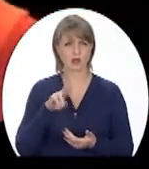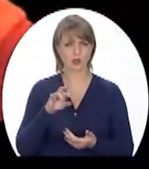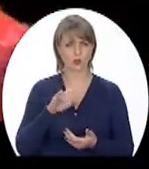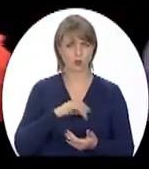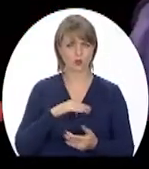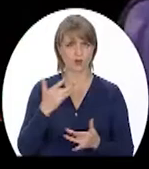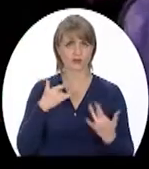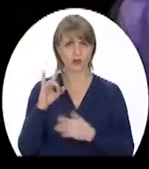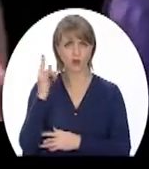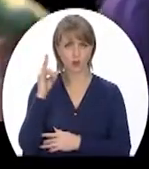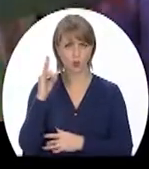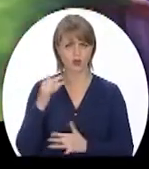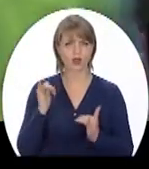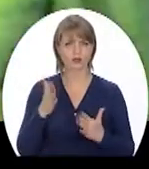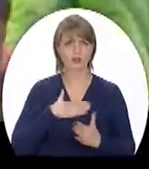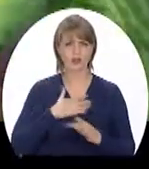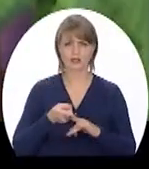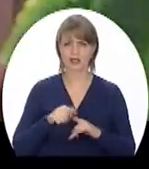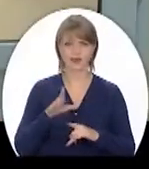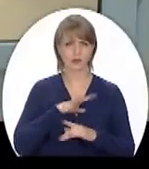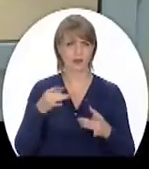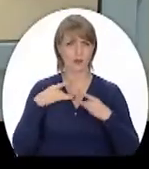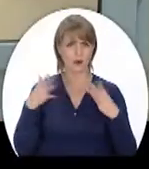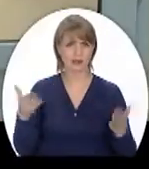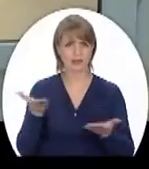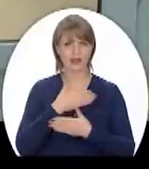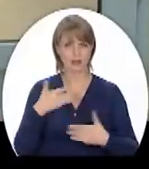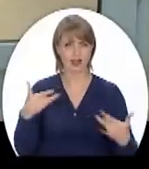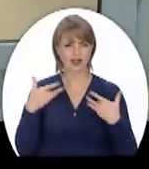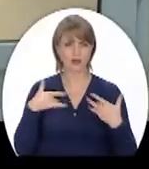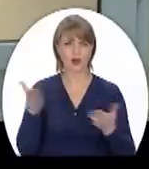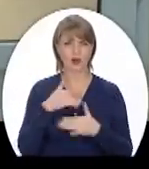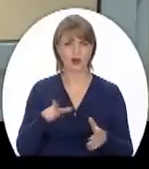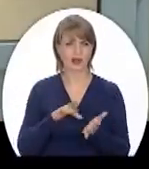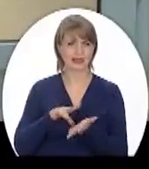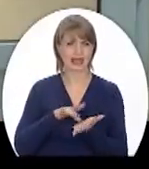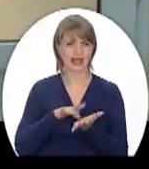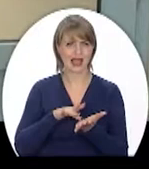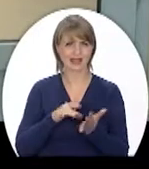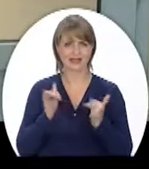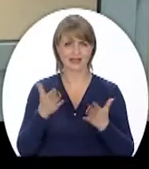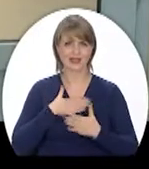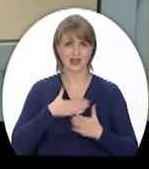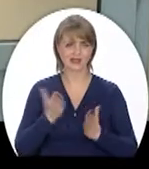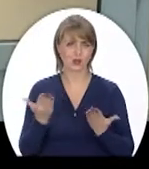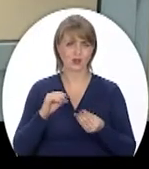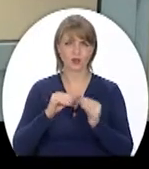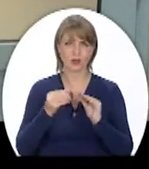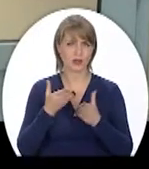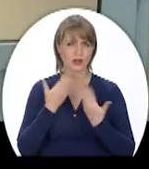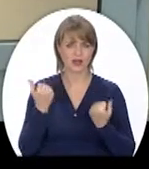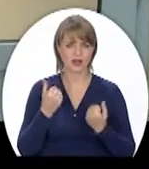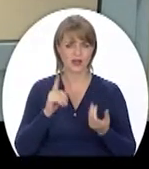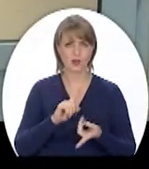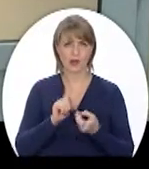«Купол», конечно, для нас это был праздник. Мы актеры, мы цыгане. Для нас как бы особо такой проблемы нет,